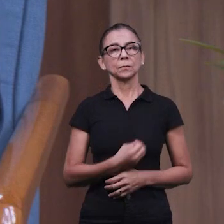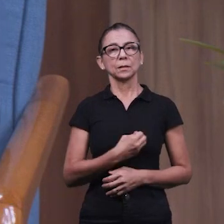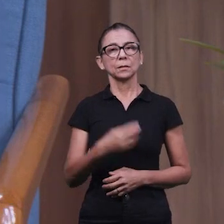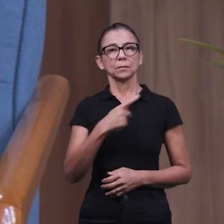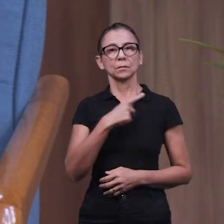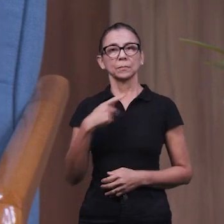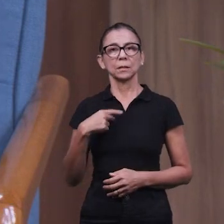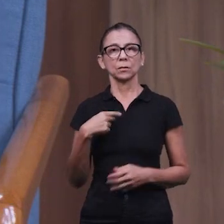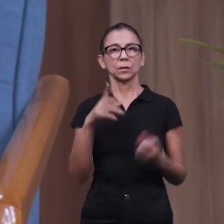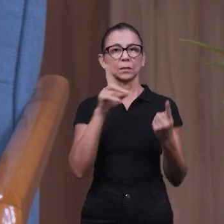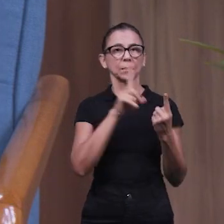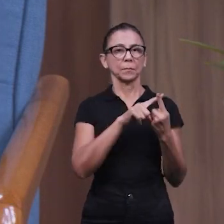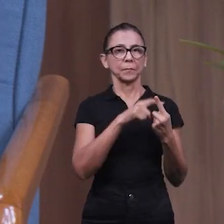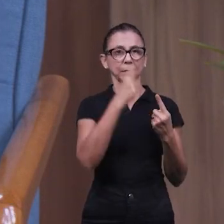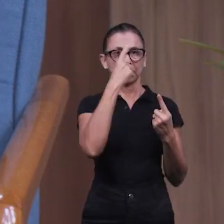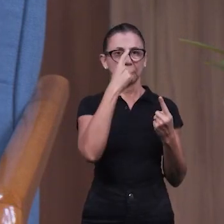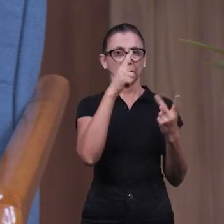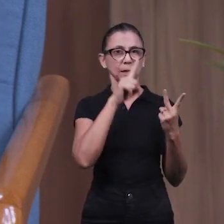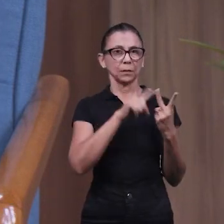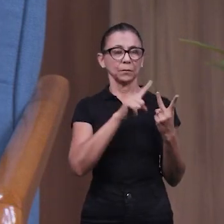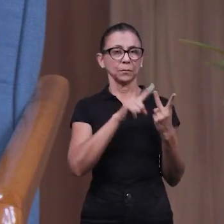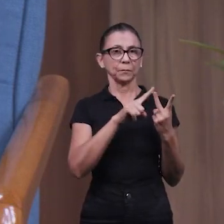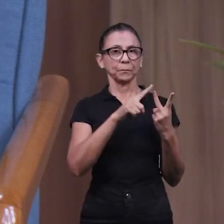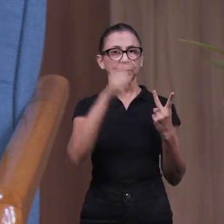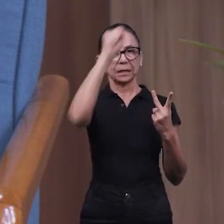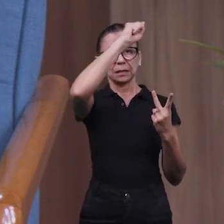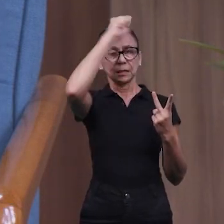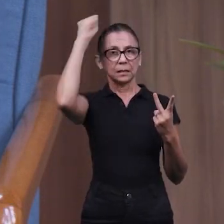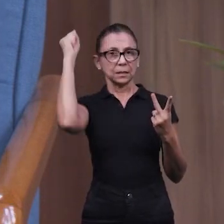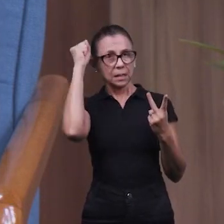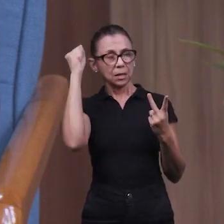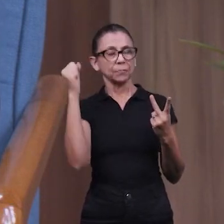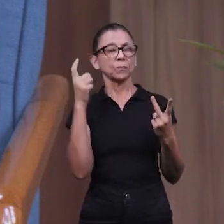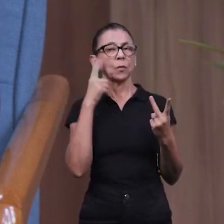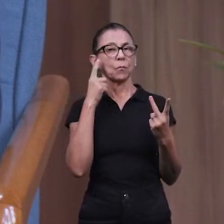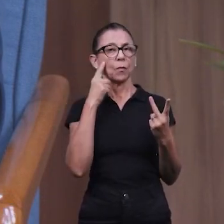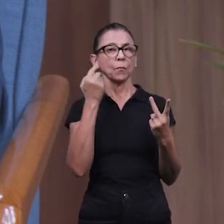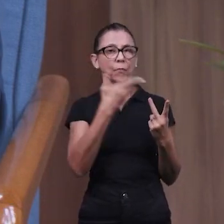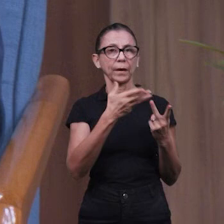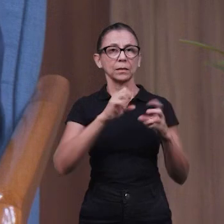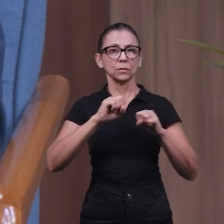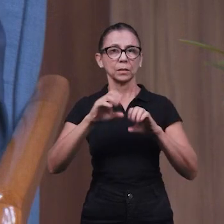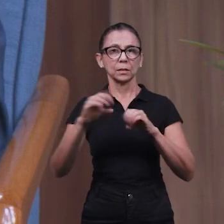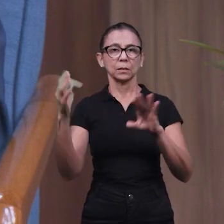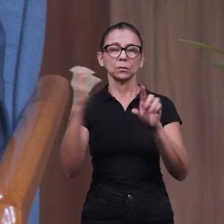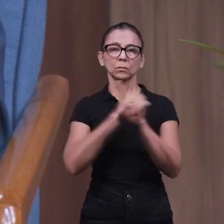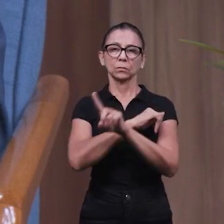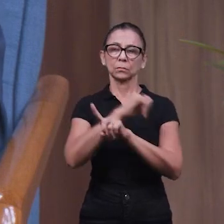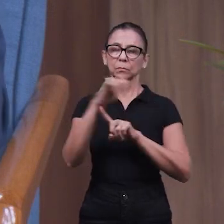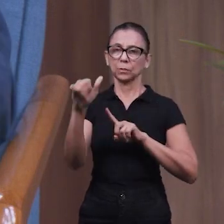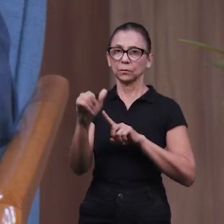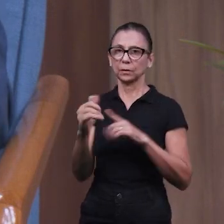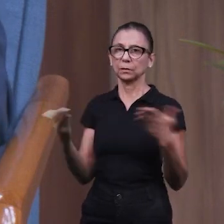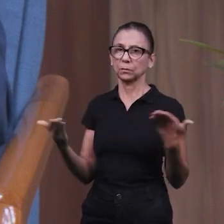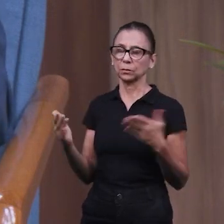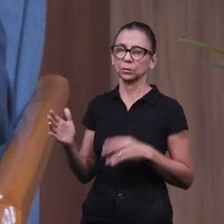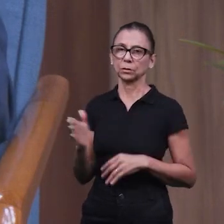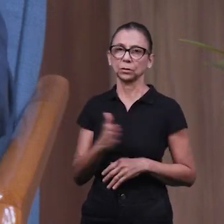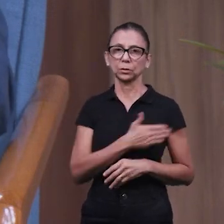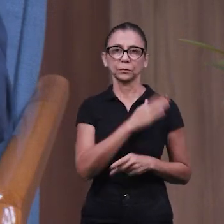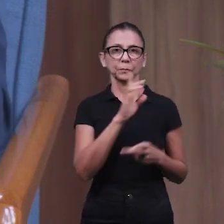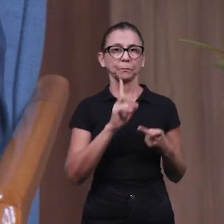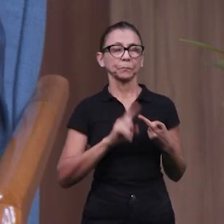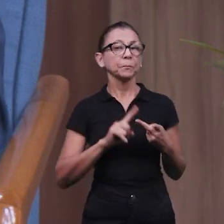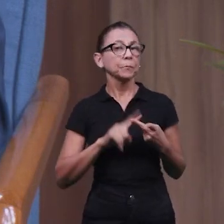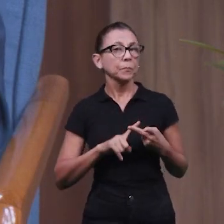volet de Son du Manaïm, je reçois le pasteur Daniel Maurice Serge Souza pour parler sur cet épisode, en particulier sur l'application